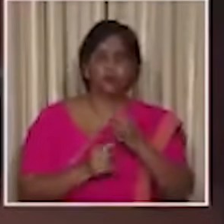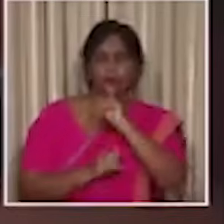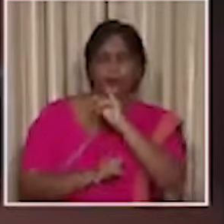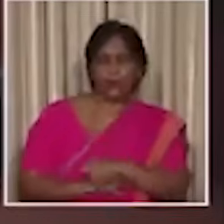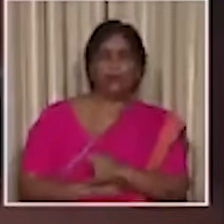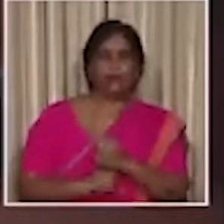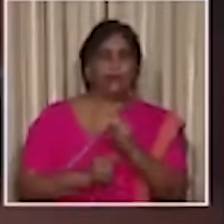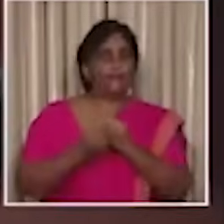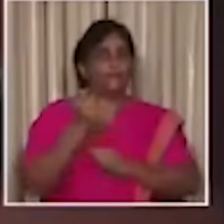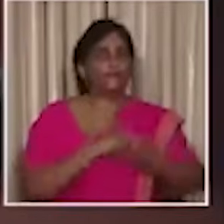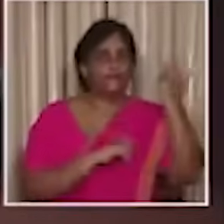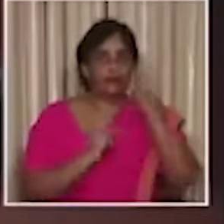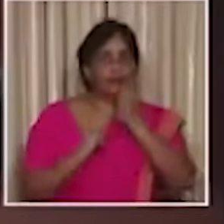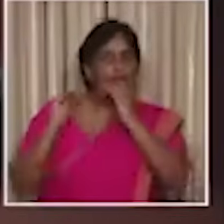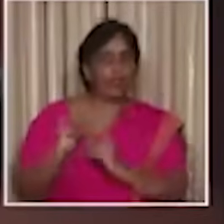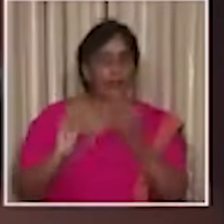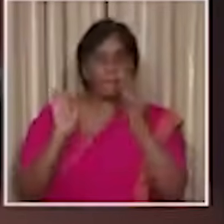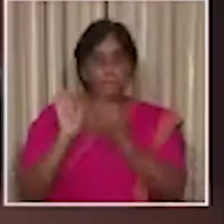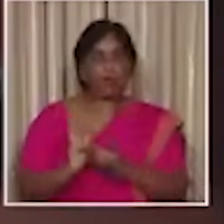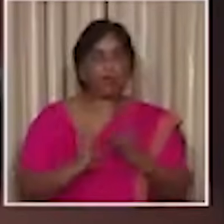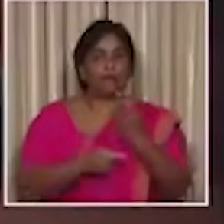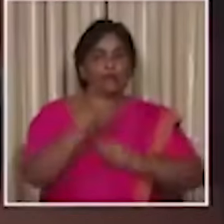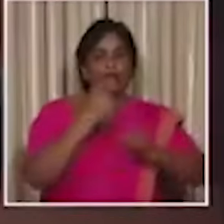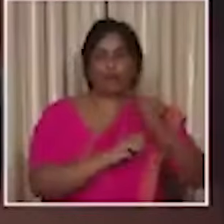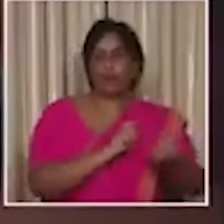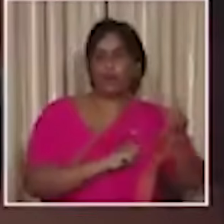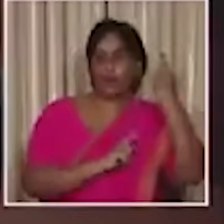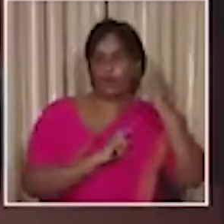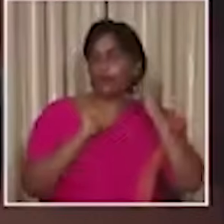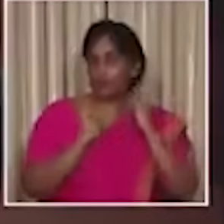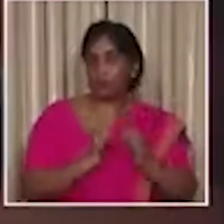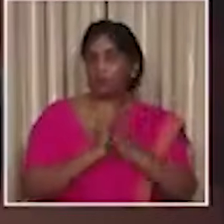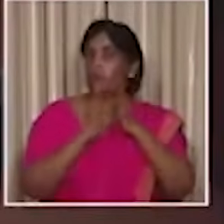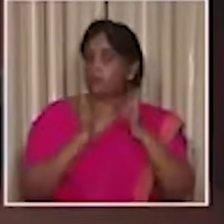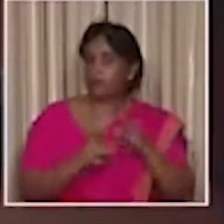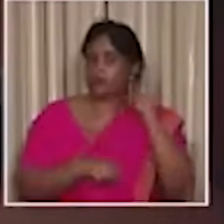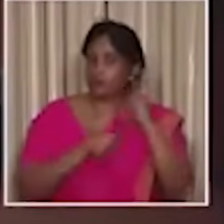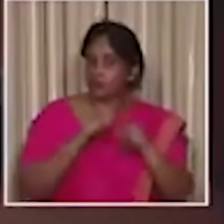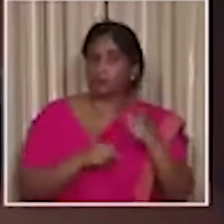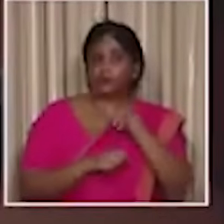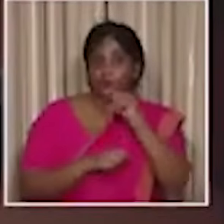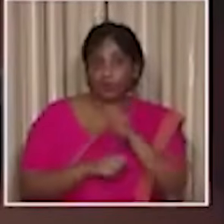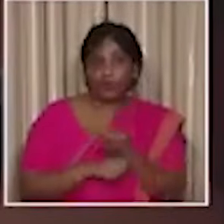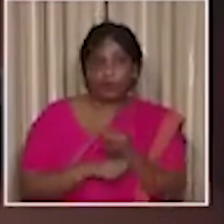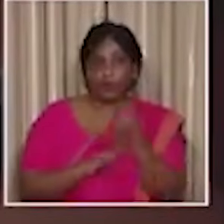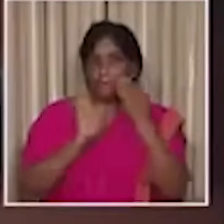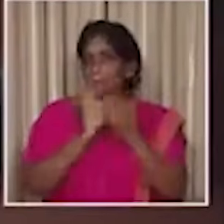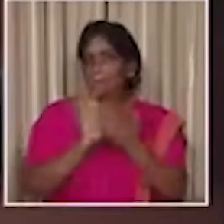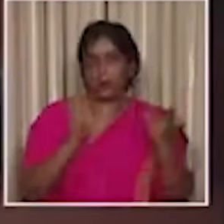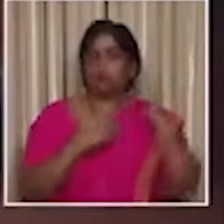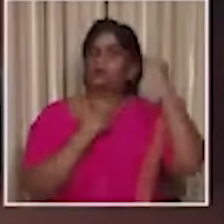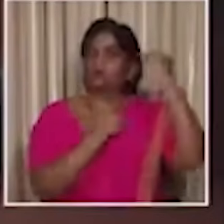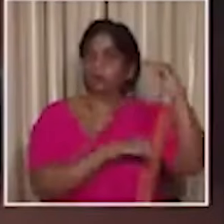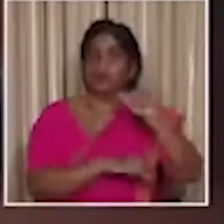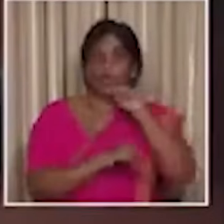apa naya ne kerana kadap apabila rata itu amat wina sakari tatkaya. Ini sah bahwa yang kerana dia thamai, atta watin akan penan netu bahan da apa naya ne kerla